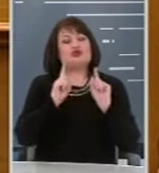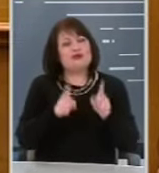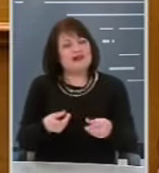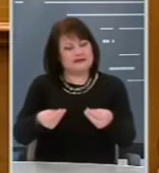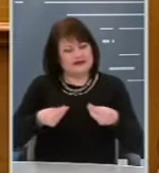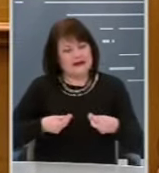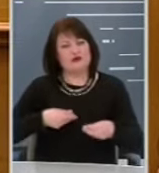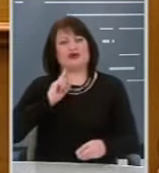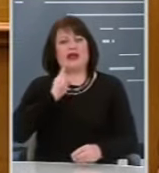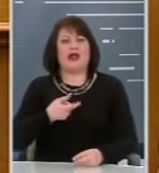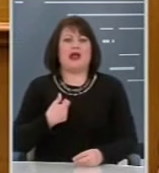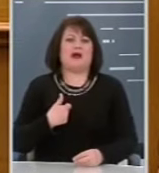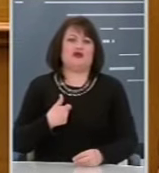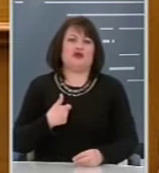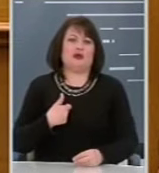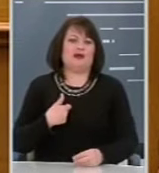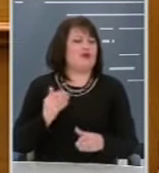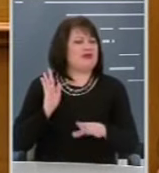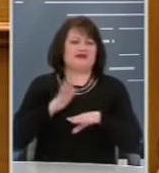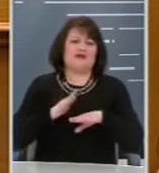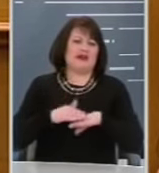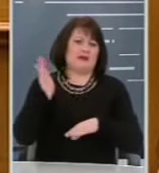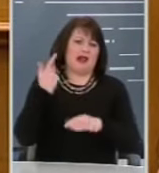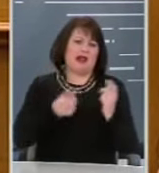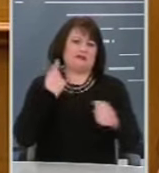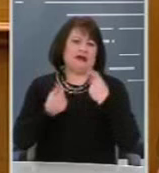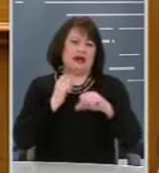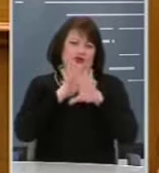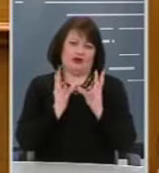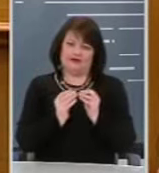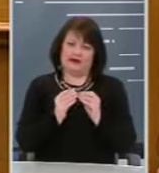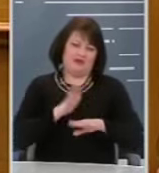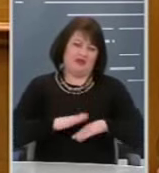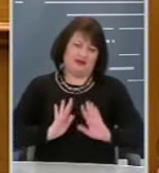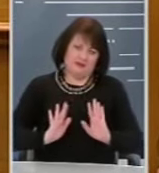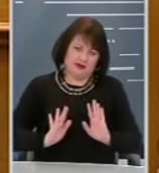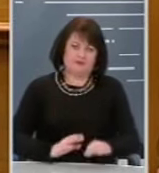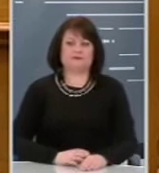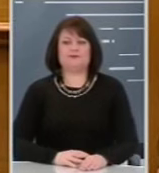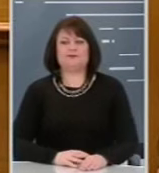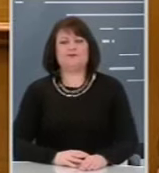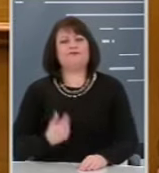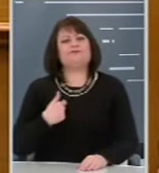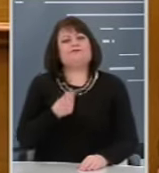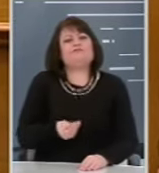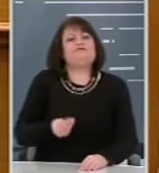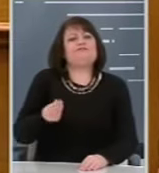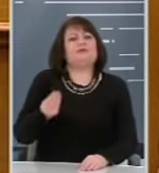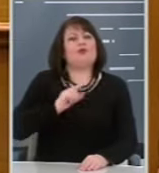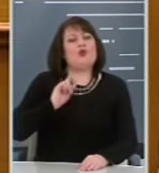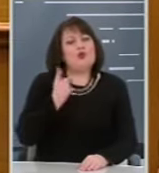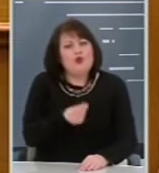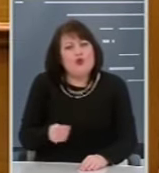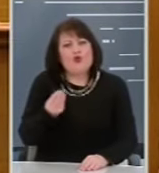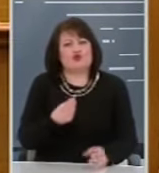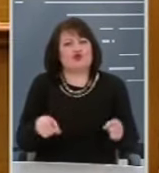σε ανθρώπους που δεν είχαν καμία ανάμειξη στην κρεπάλη του παρελθόντος όμως όσα περισσότερα χέρια συμμετ συμμετάσχουν